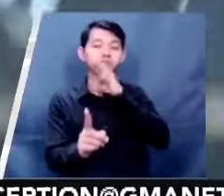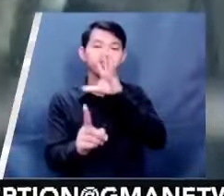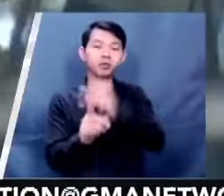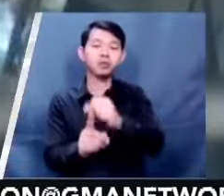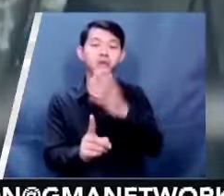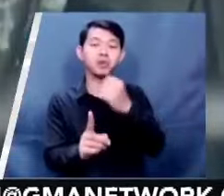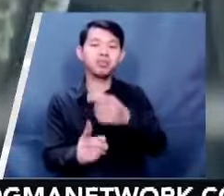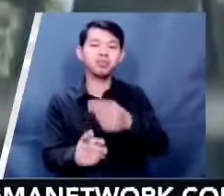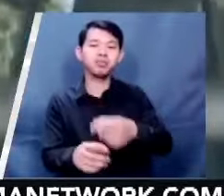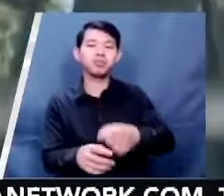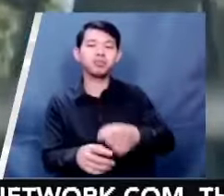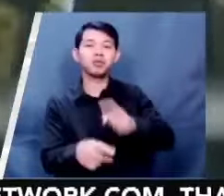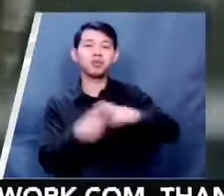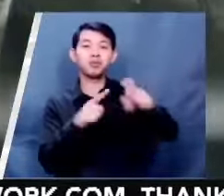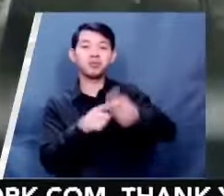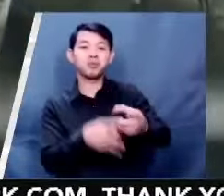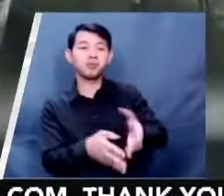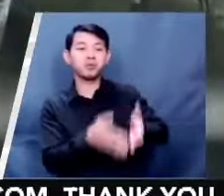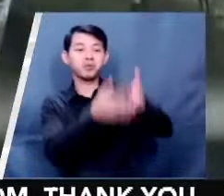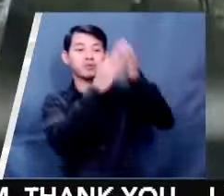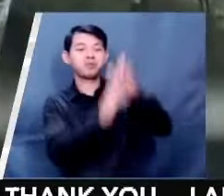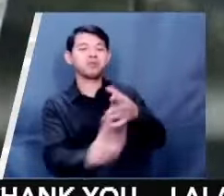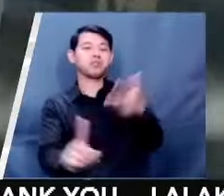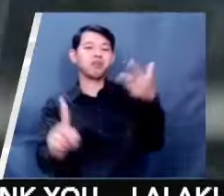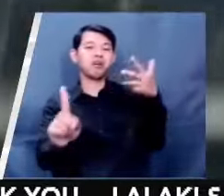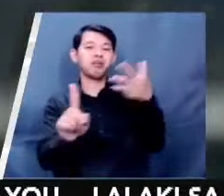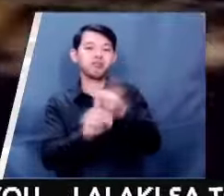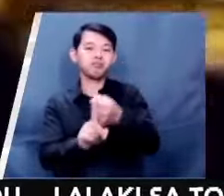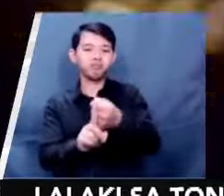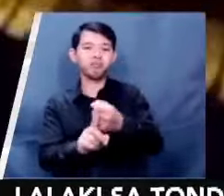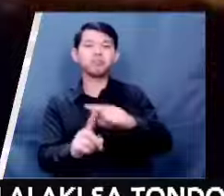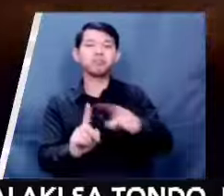ospital matapos mabaril sa dibdib.